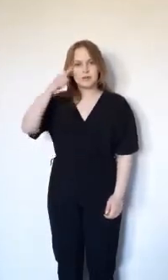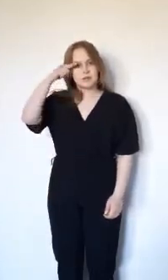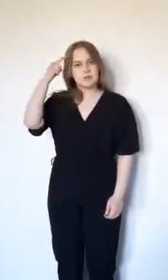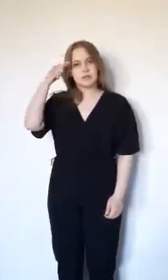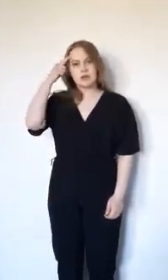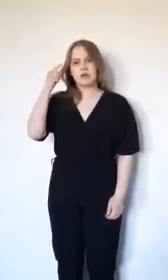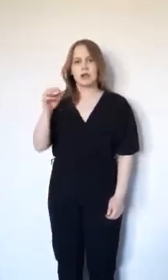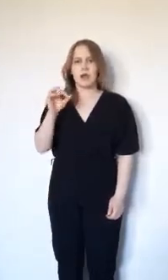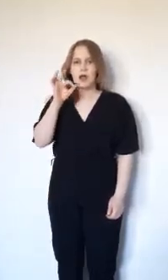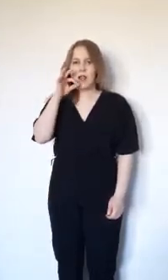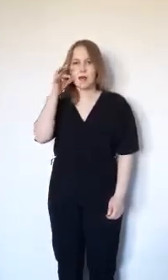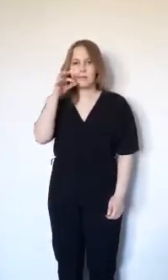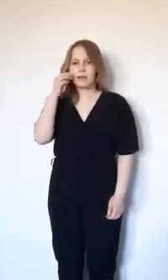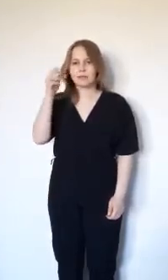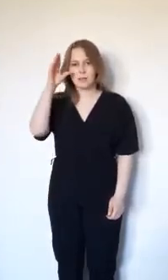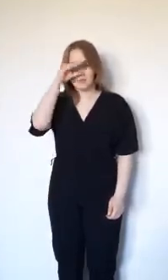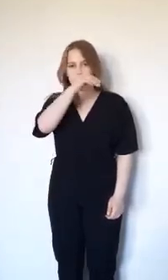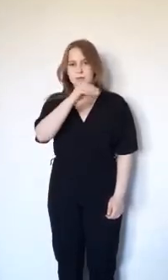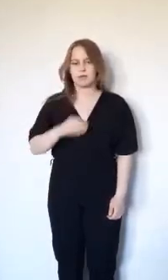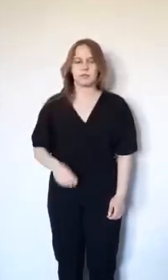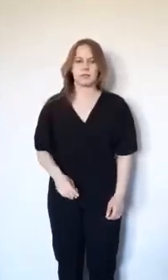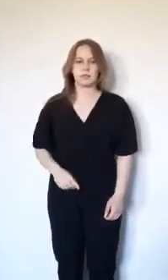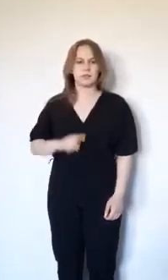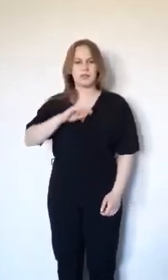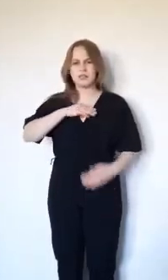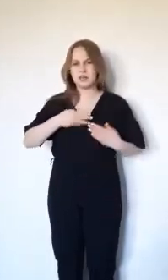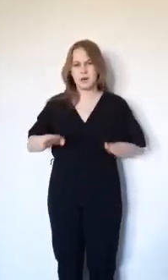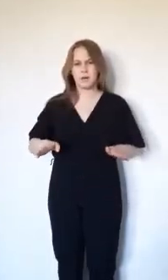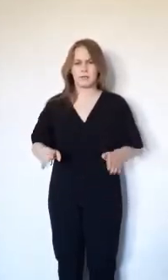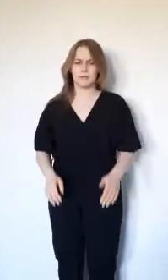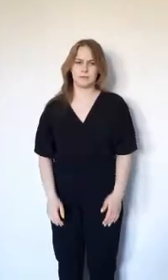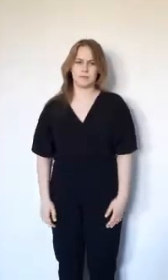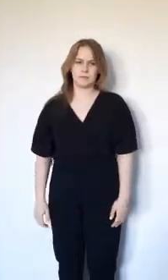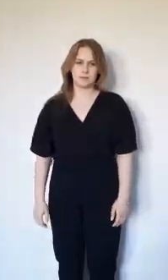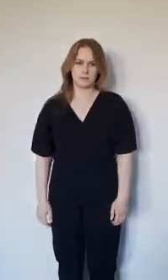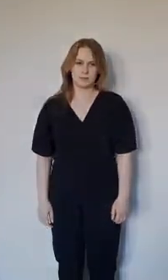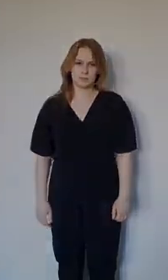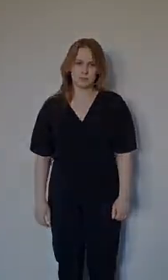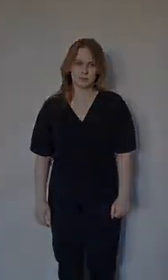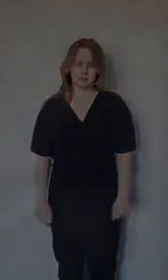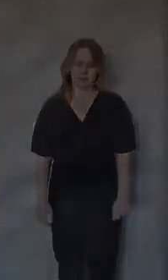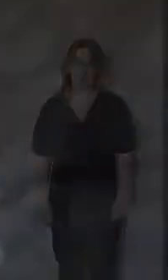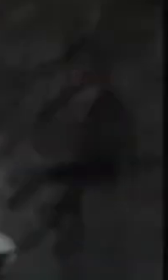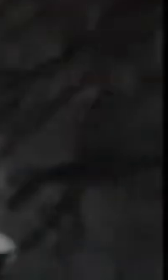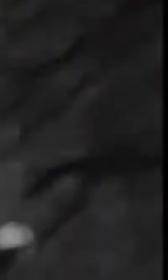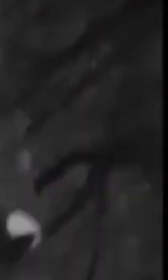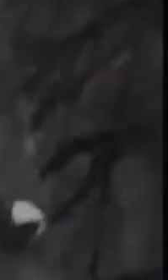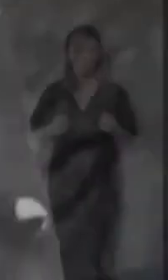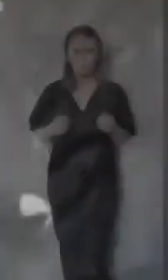Przyszła tęsknota, lepiej zapomnieć, nie chciałem.